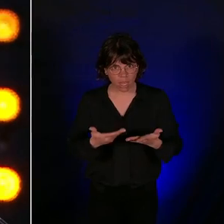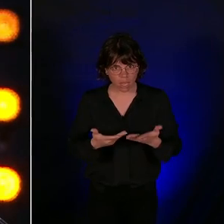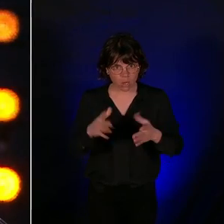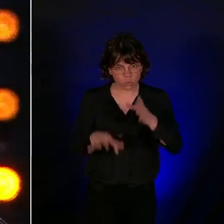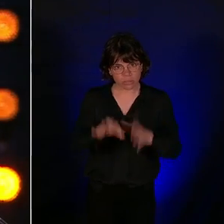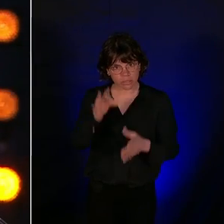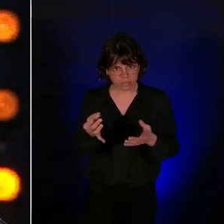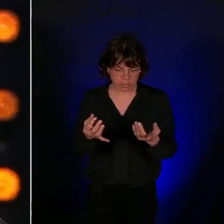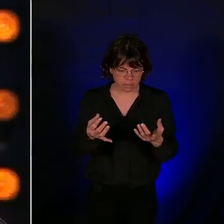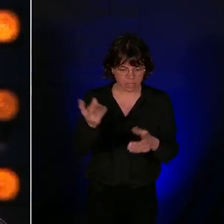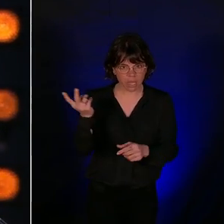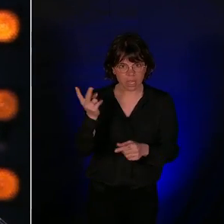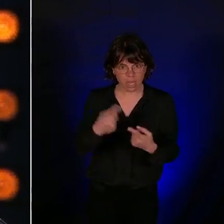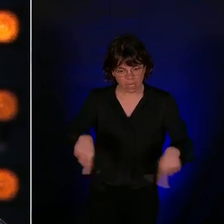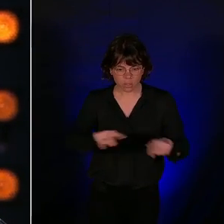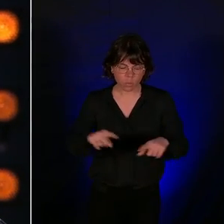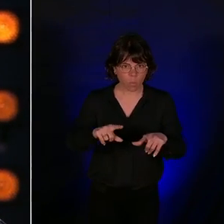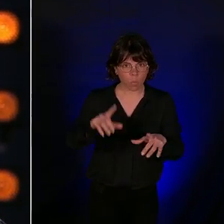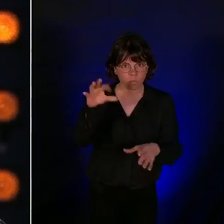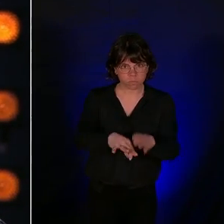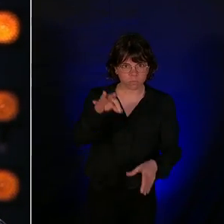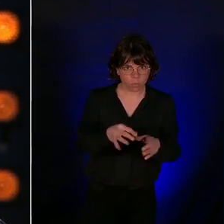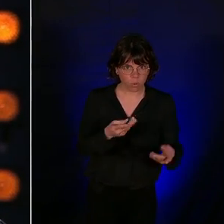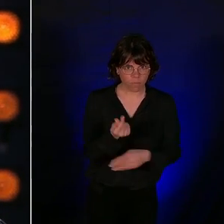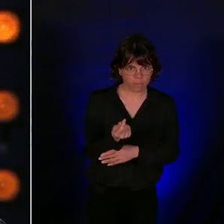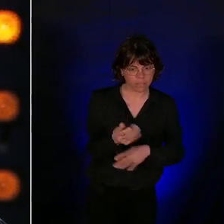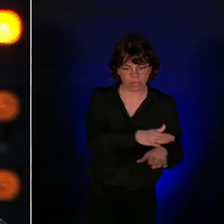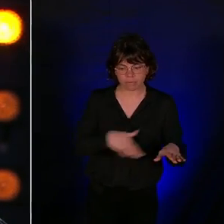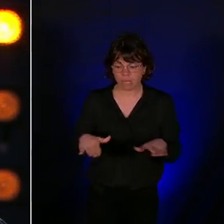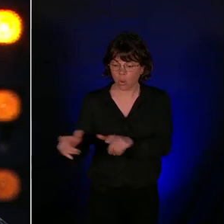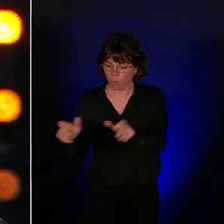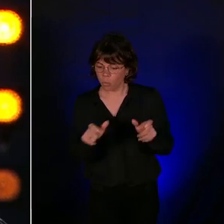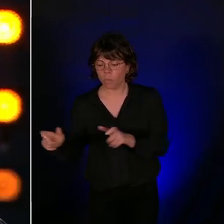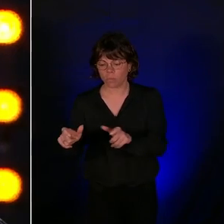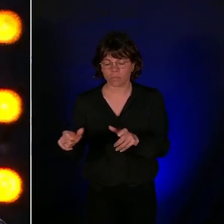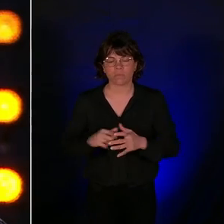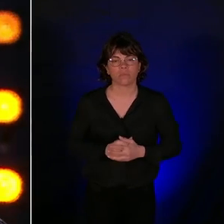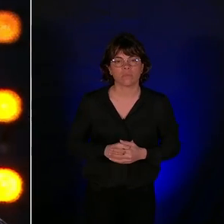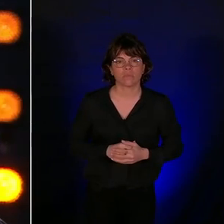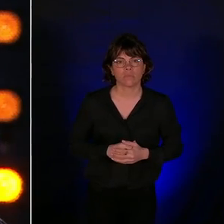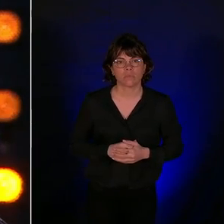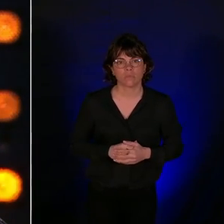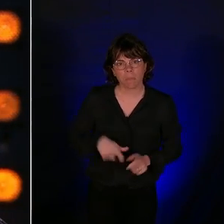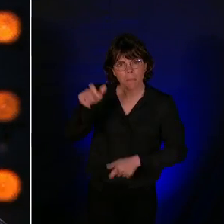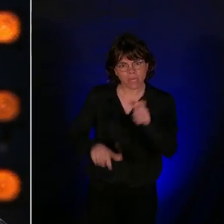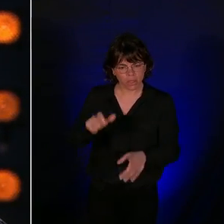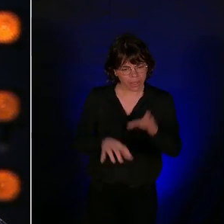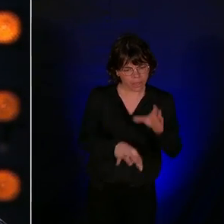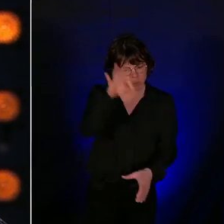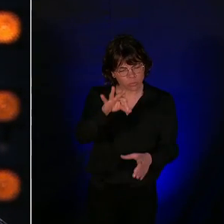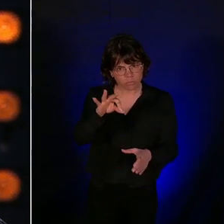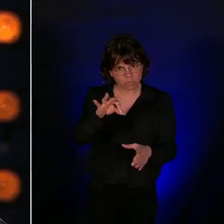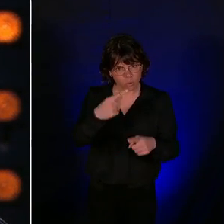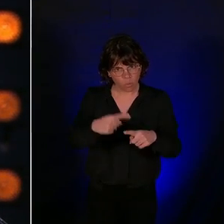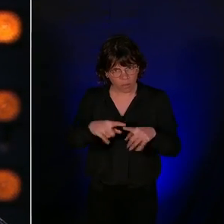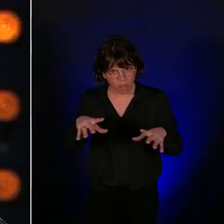confédérale et de la commission financière de contrôle les dirigeants confédéraux élus ne